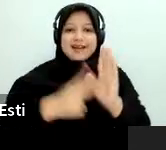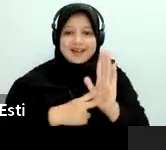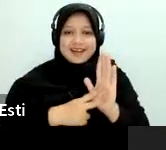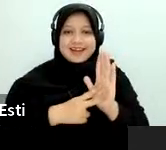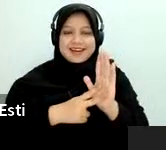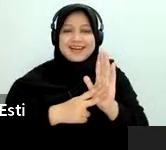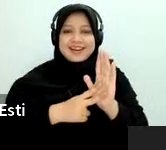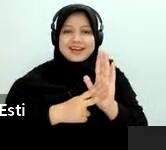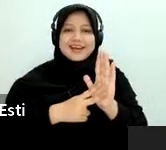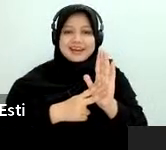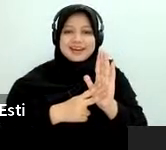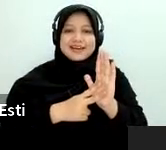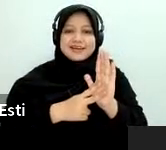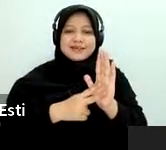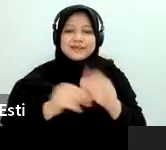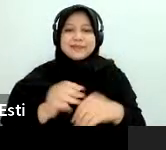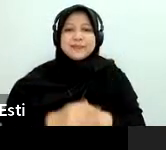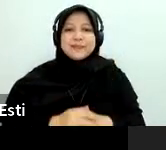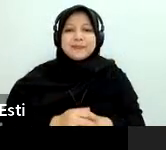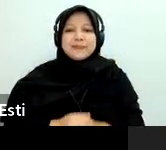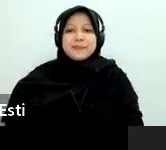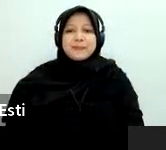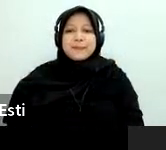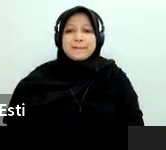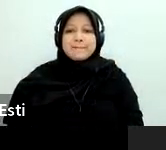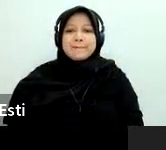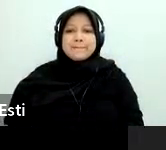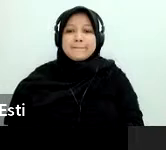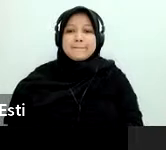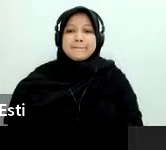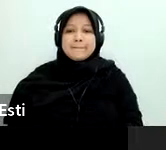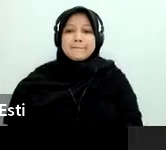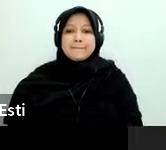m-suite selanjutnya enggak lebih